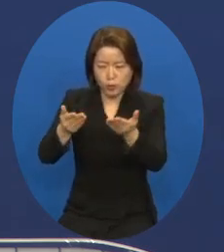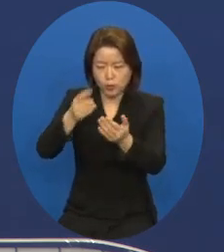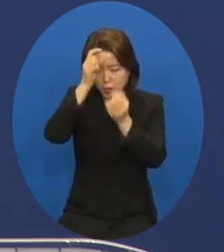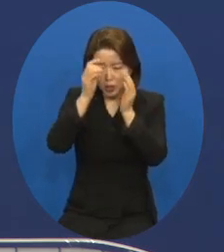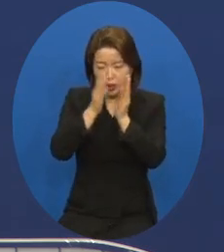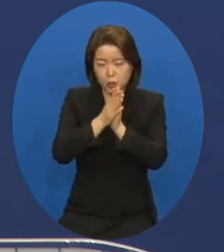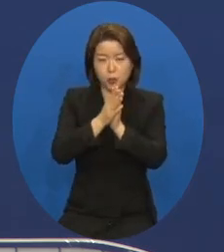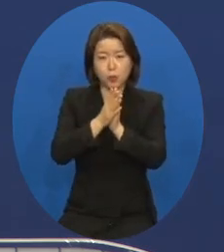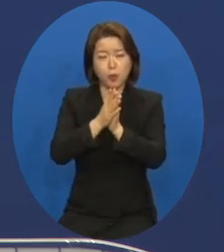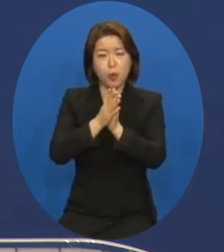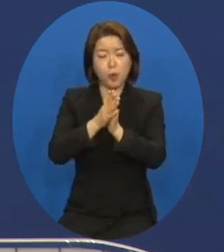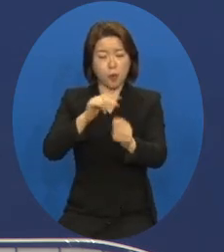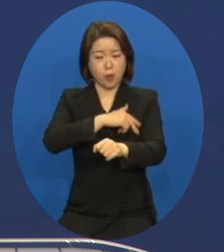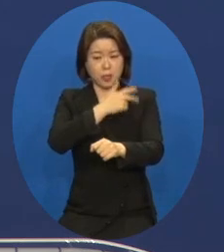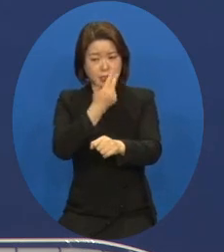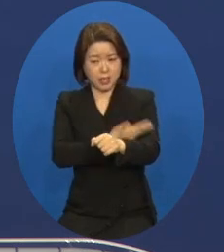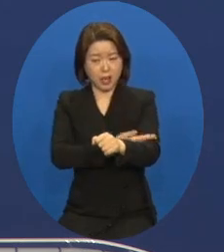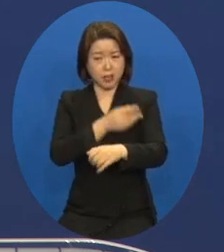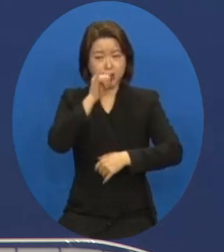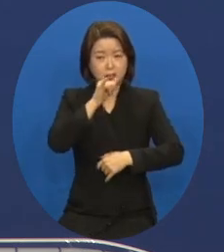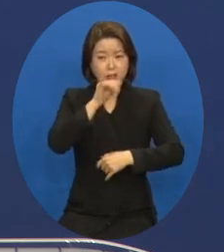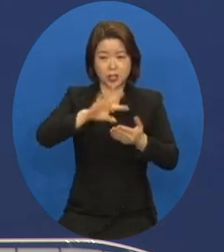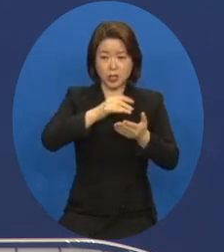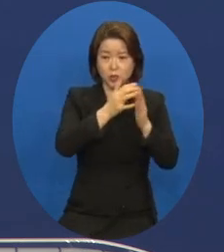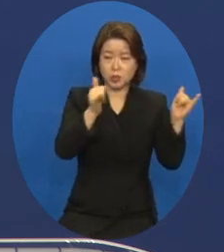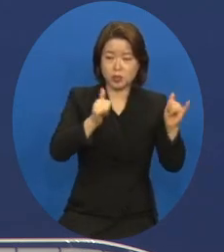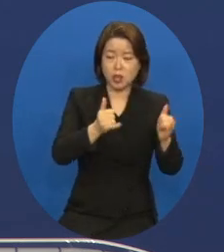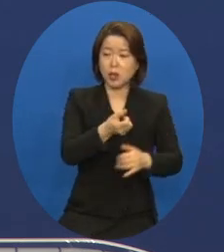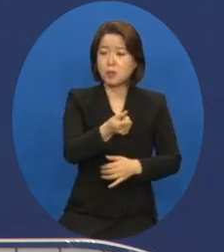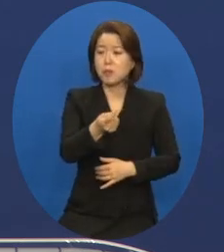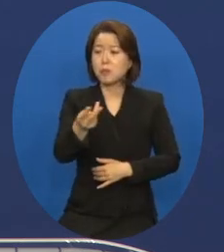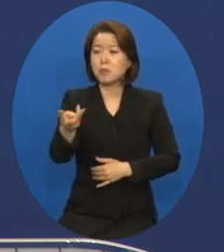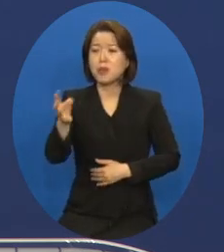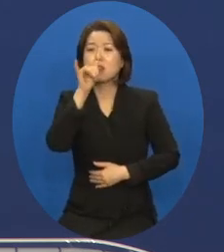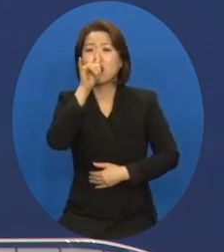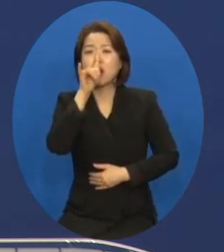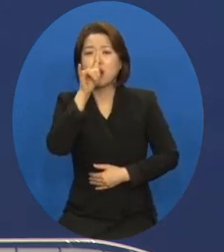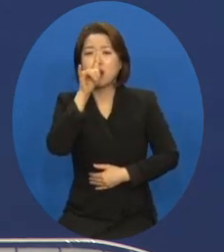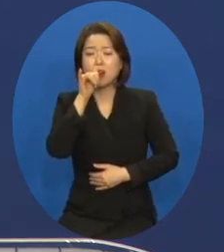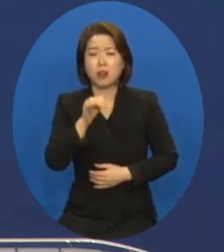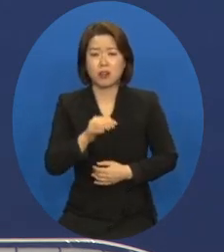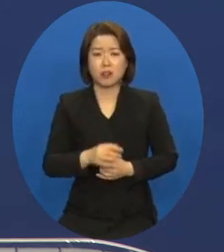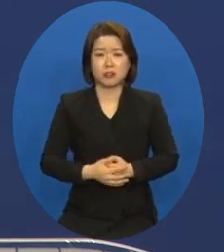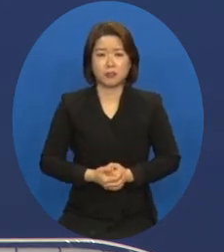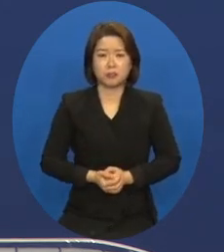할 수 있는 자격이 있는 그리스도인이 몇 사람이나 되겠느냐 하는 것입니다